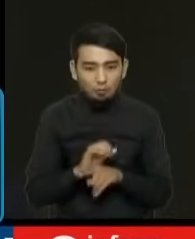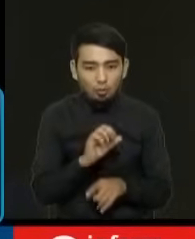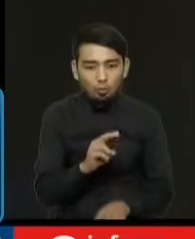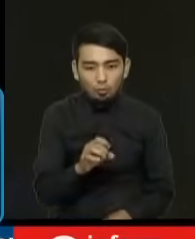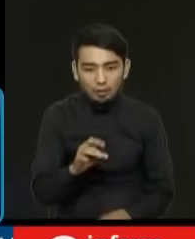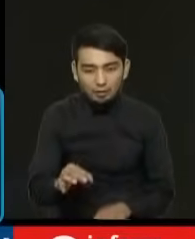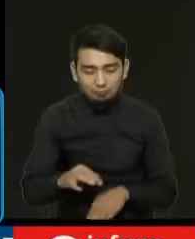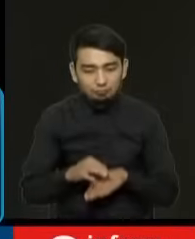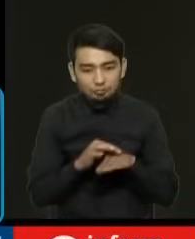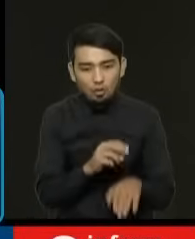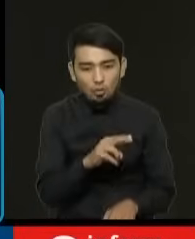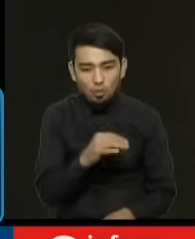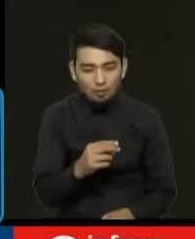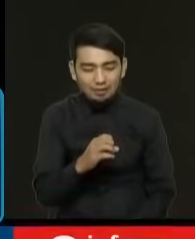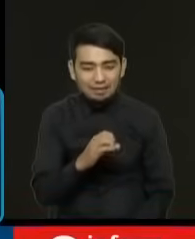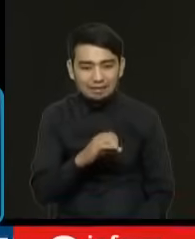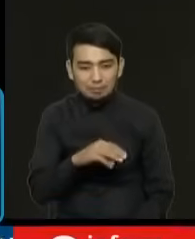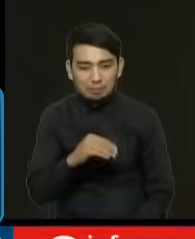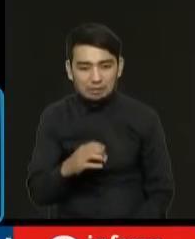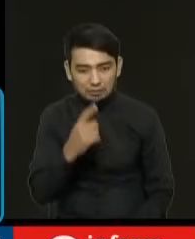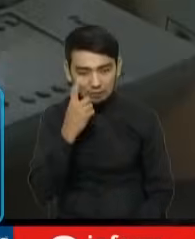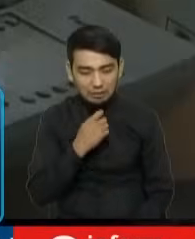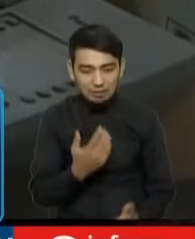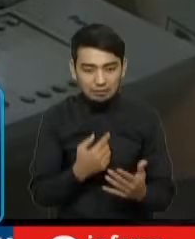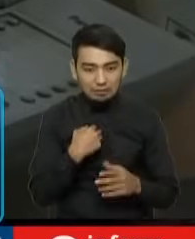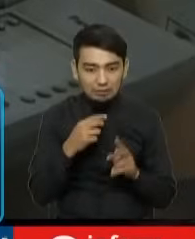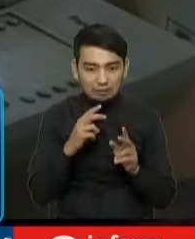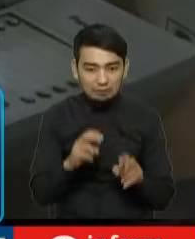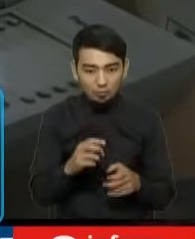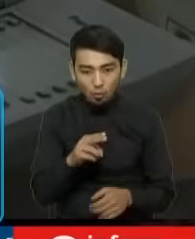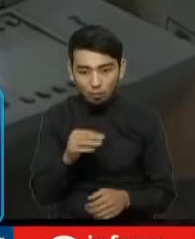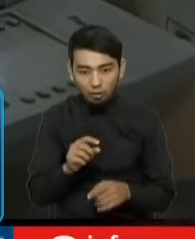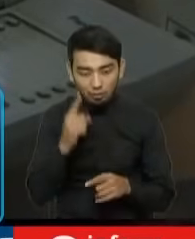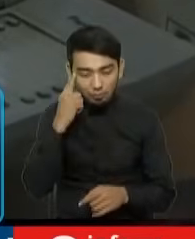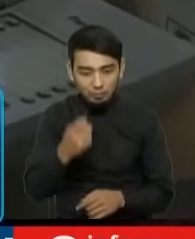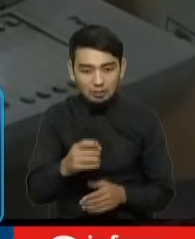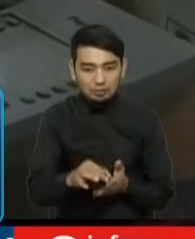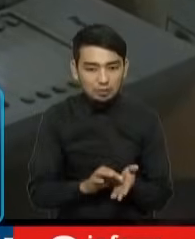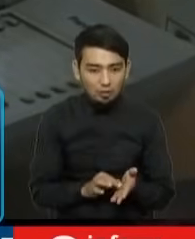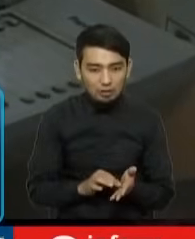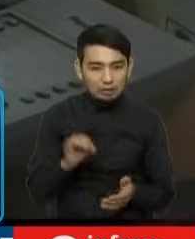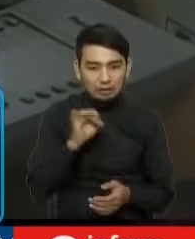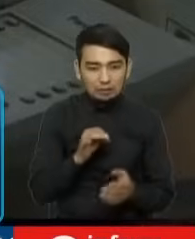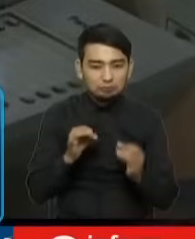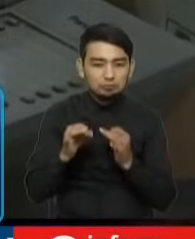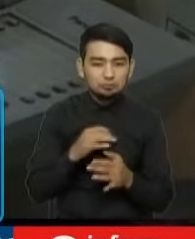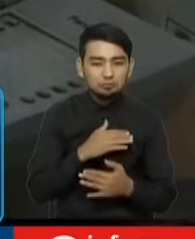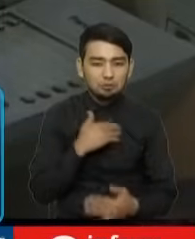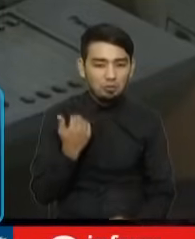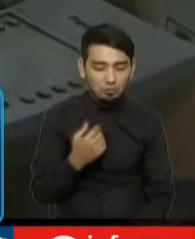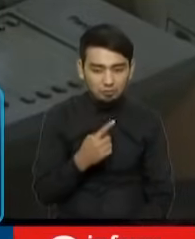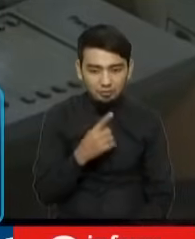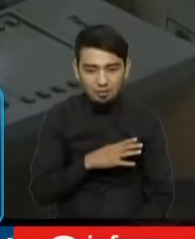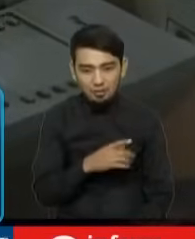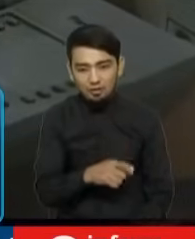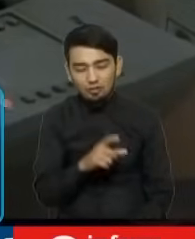и просят продиктовать код из СМС. Если вы называете его, собеседник демонстративно теряет интерес к разговору. По словам